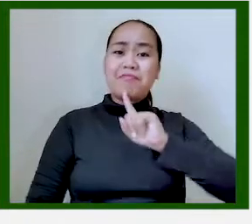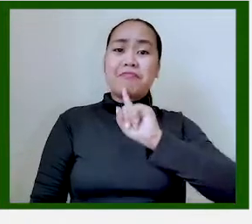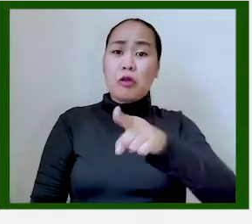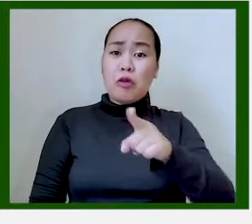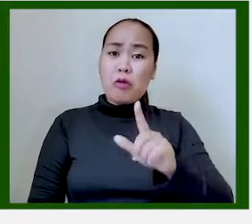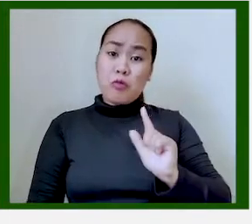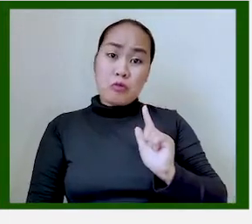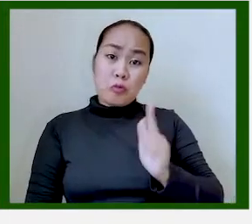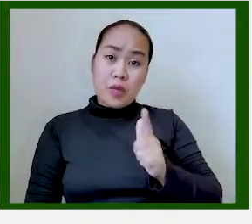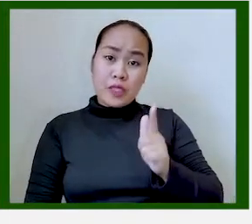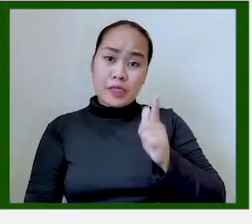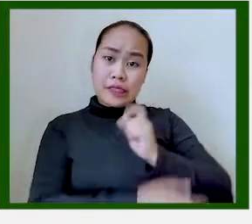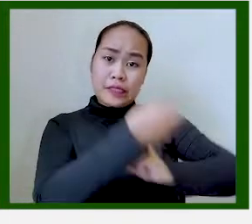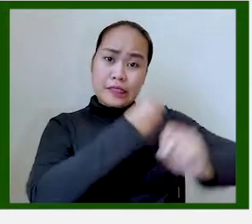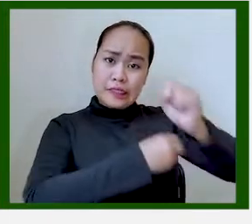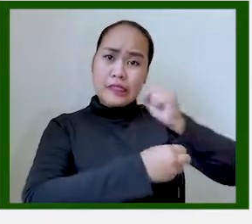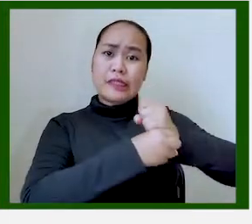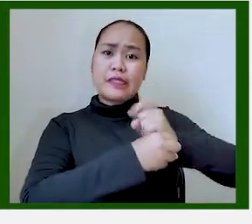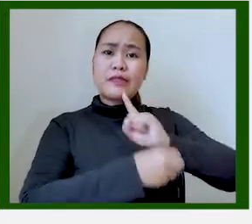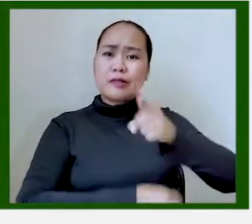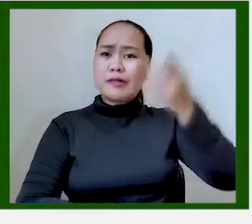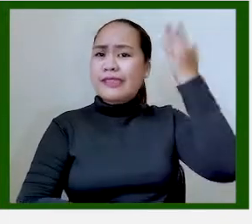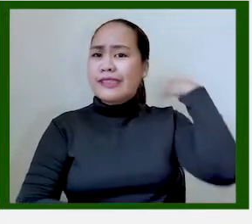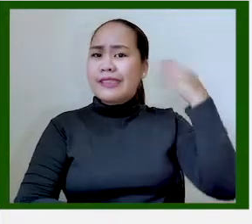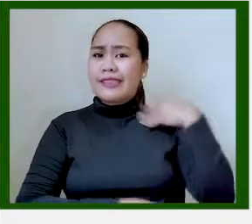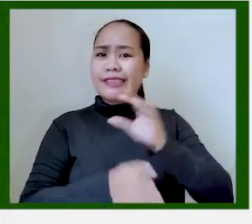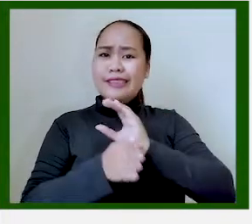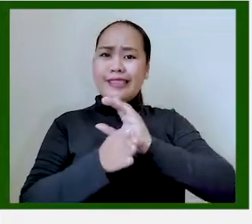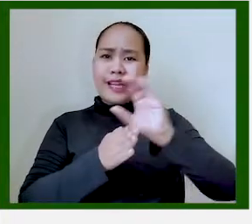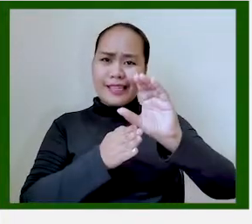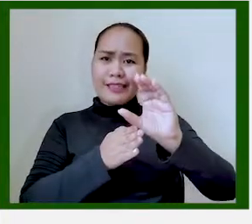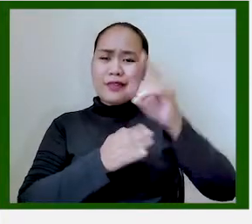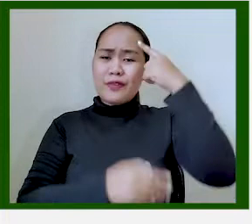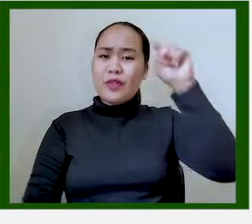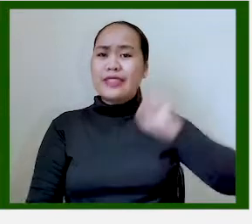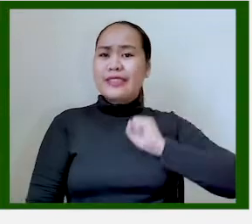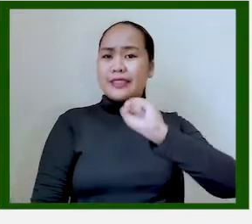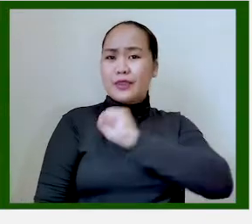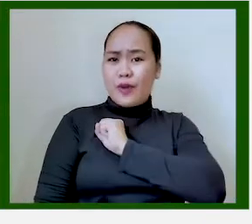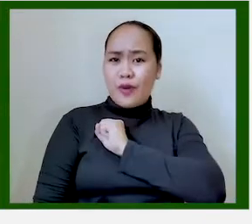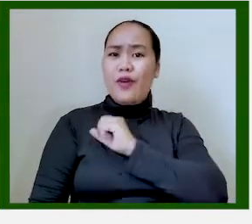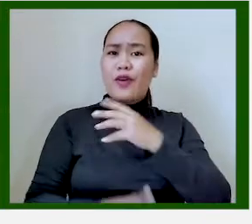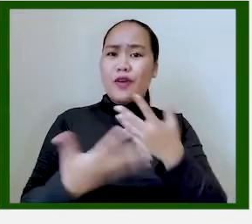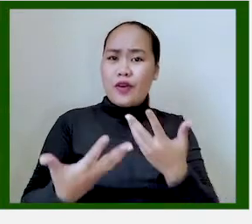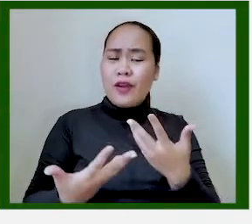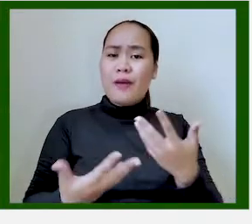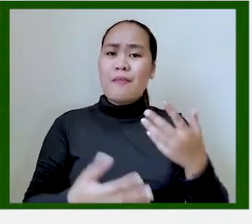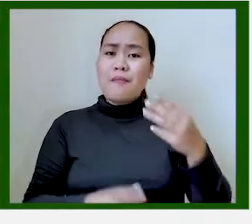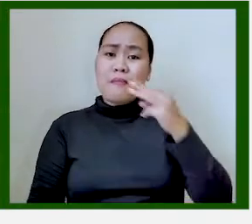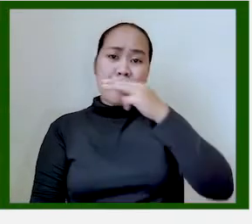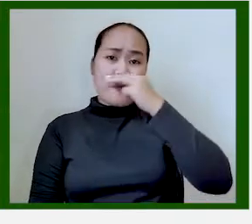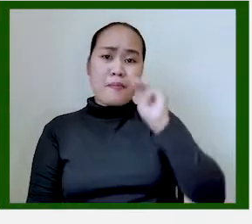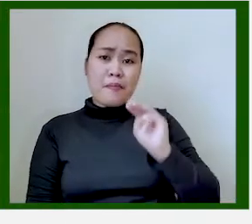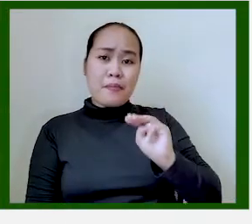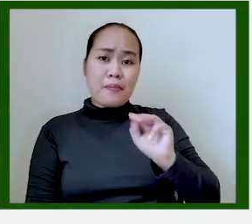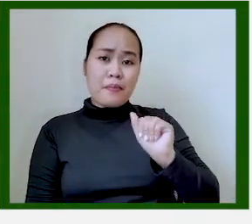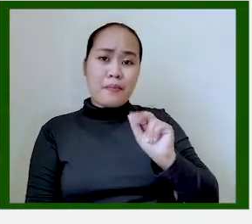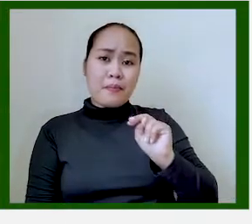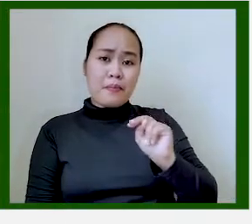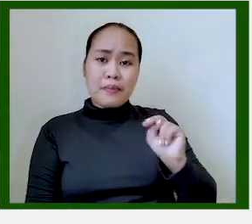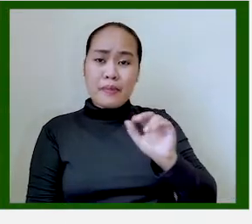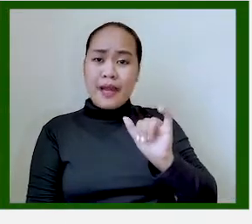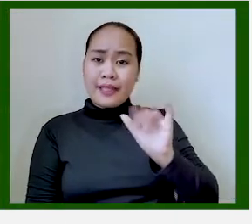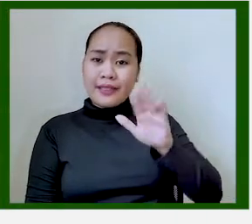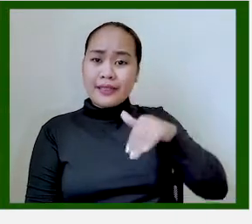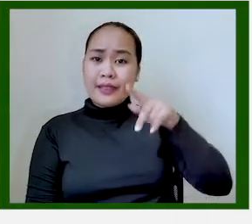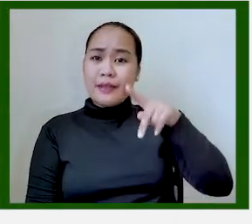ni Senator Manny. And talagang yun, kahit sa barangay, 'di ba? Dami nating nakakamiss nga